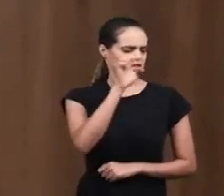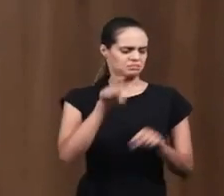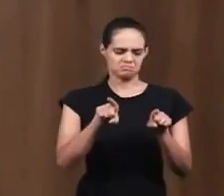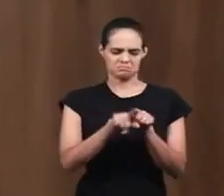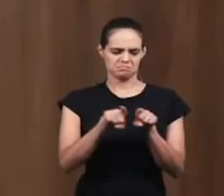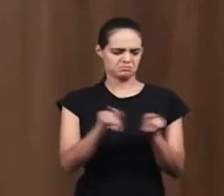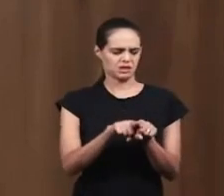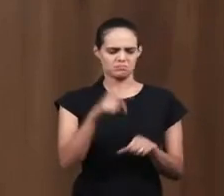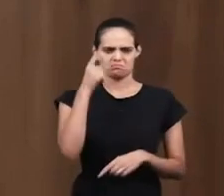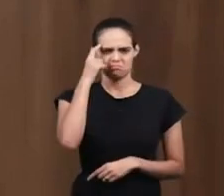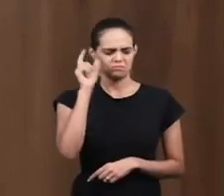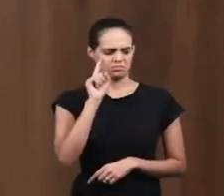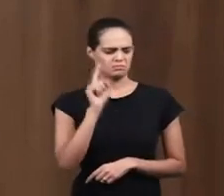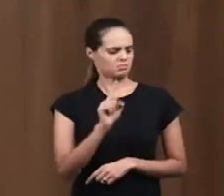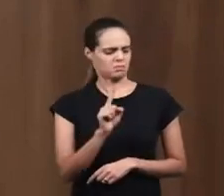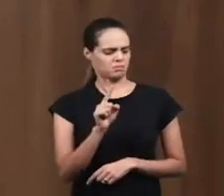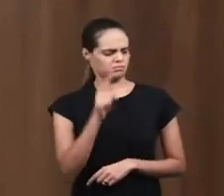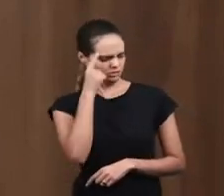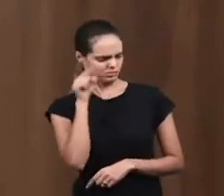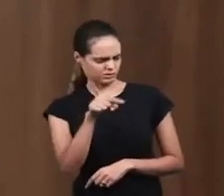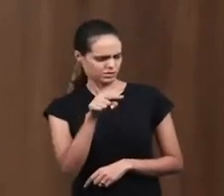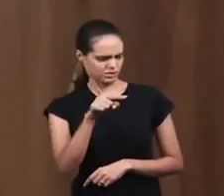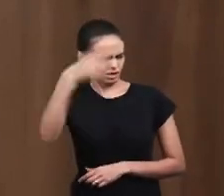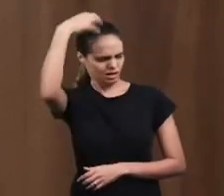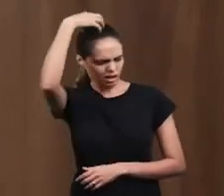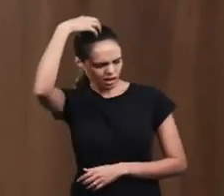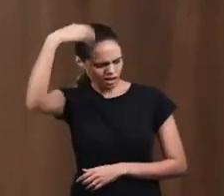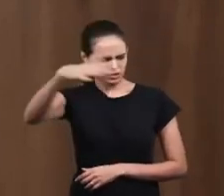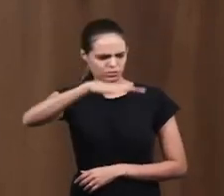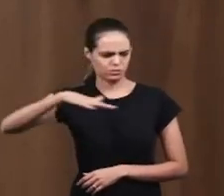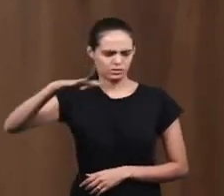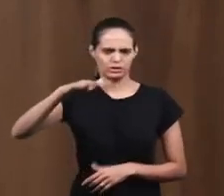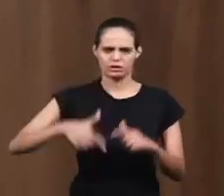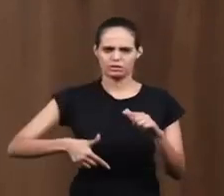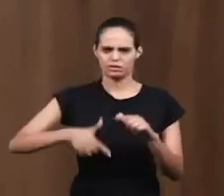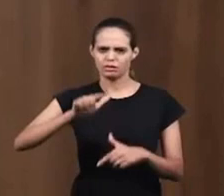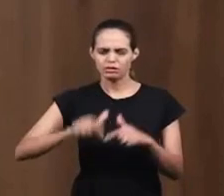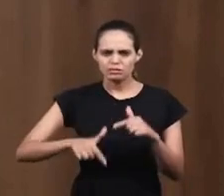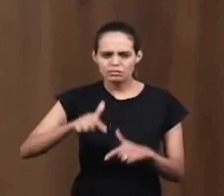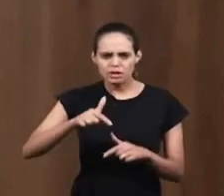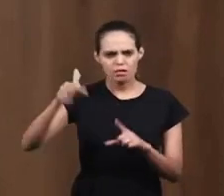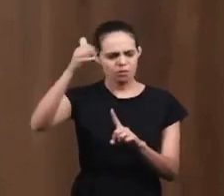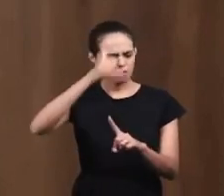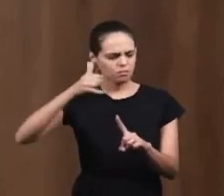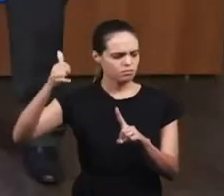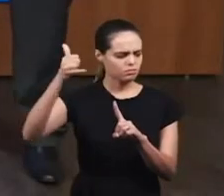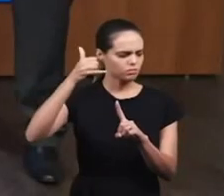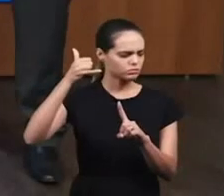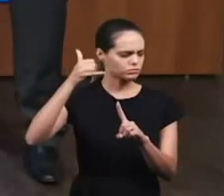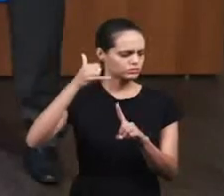nicht als tauglich zur Wahl als König über Israel, als Gesalbter Gottes